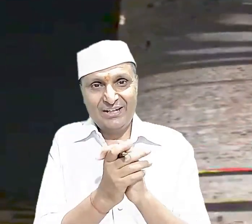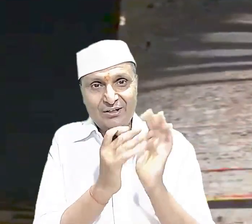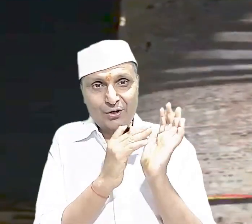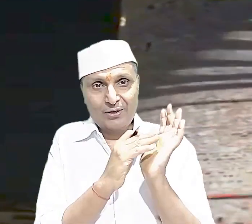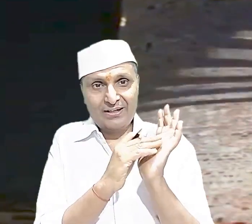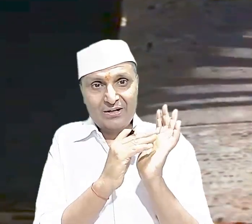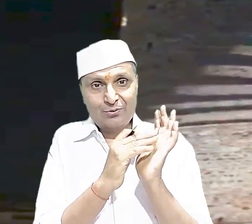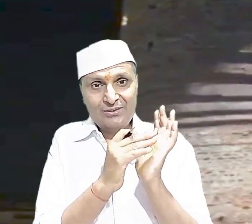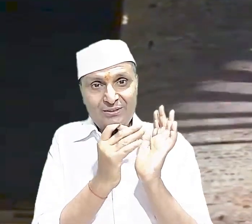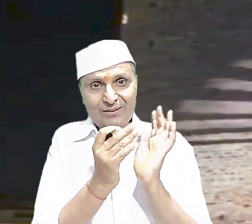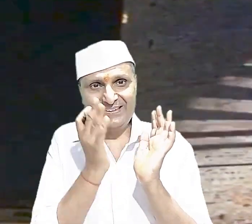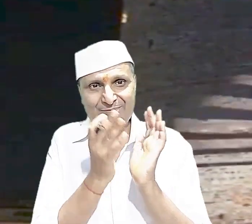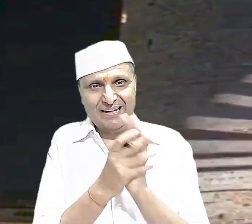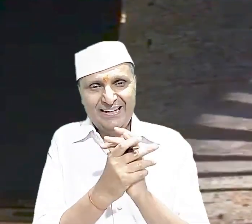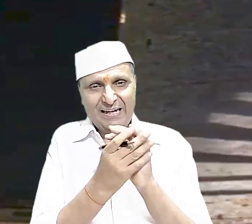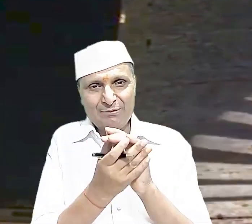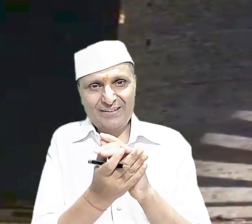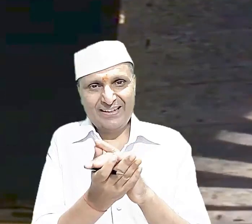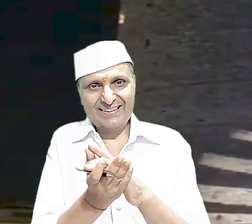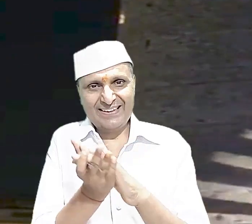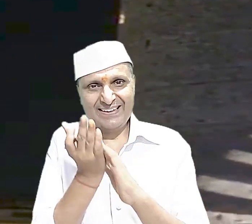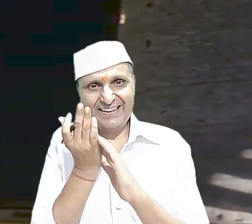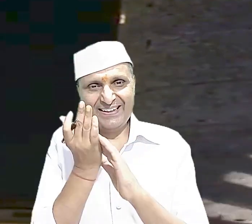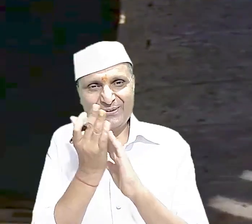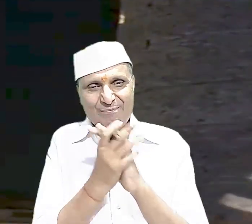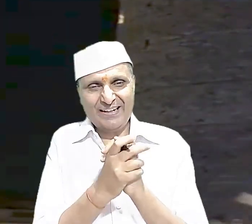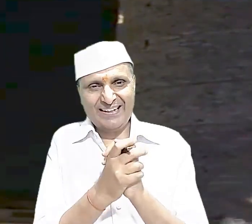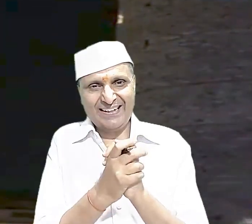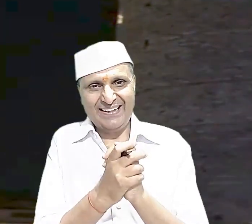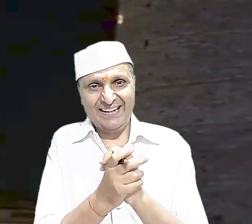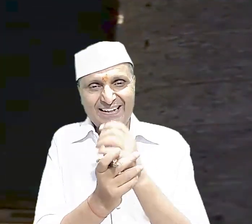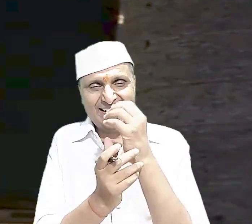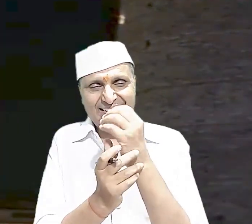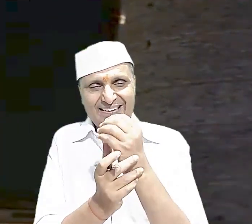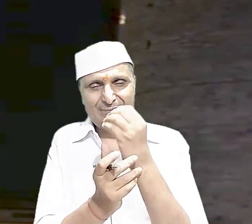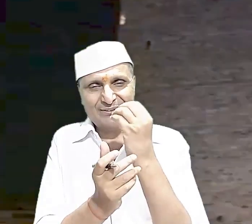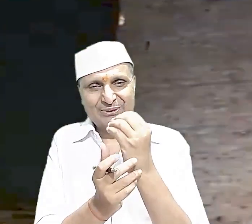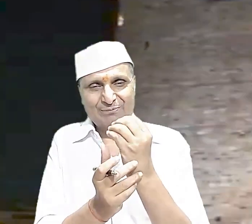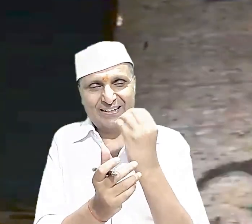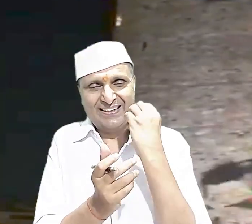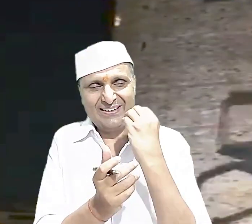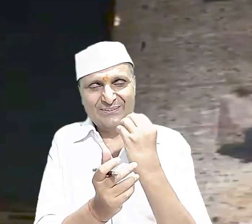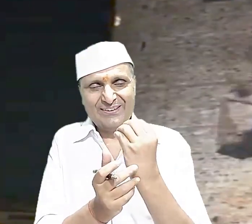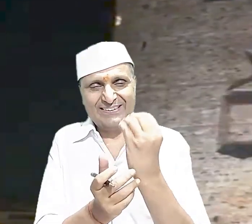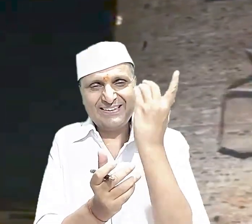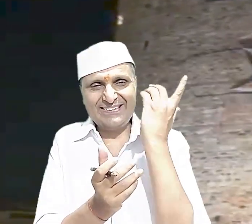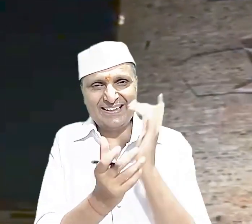है। कोरोना के कारण कुछ दिन लोग नहीं देख पाए, अब फिर कहते हैं रंगों में बाहर आ रही है लाइटिंग, यहाँ पर जोरों